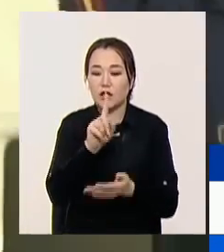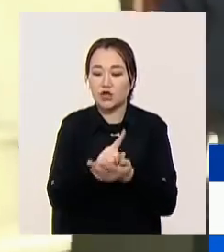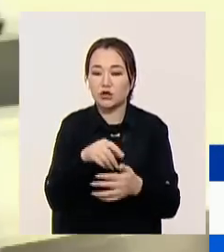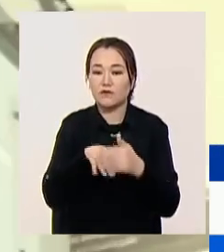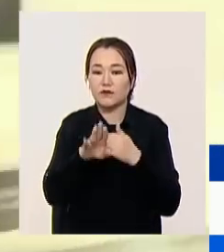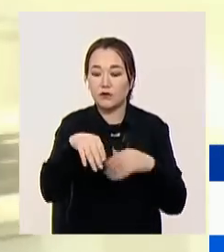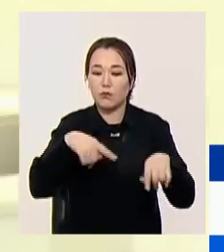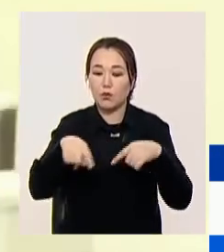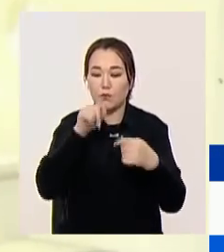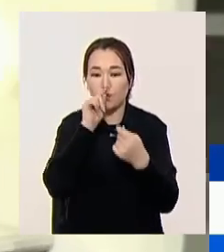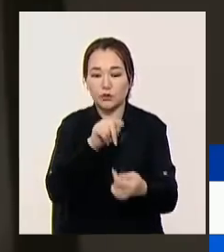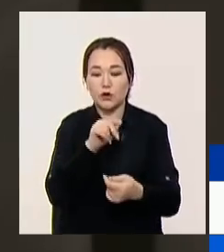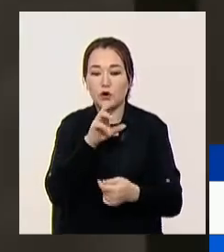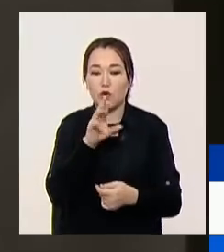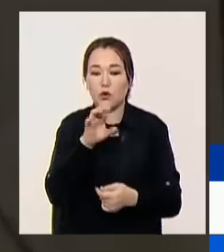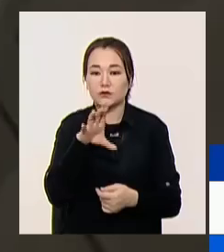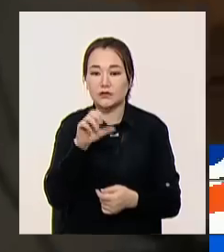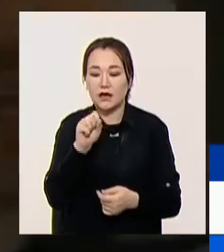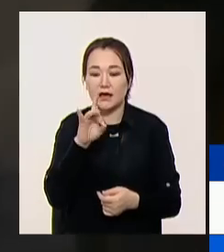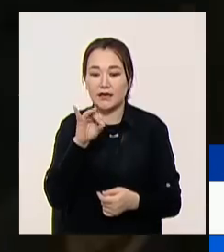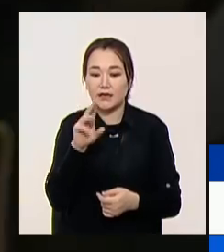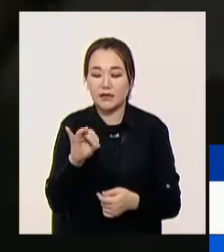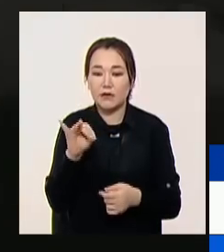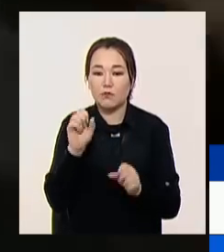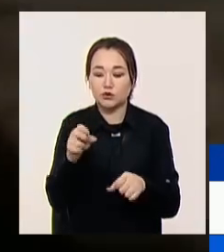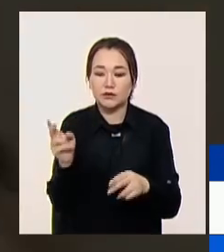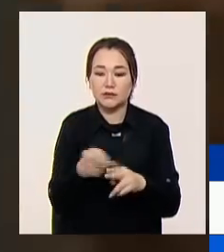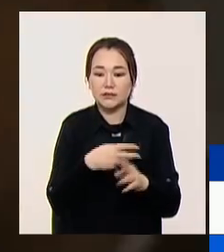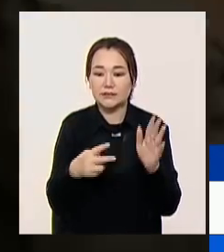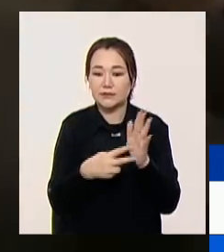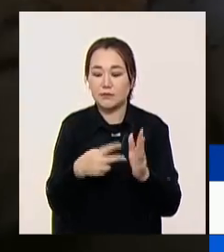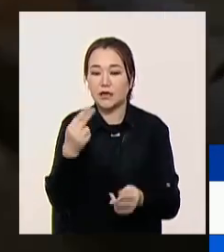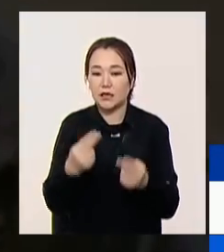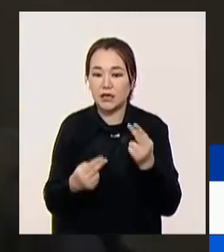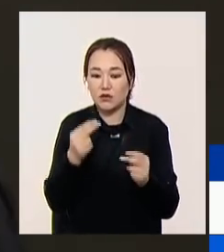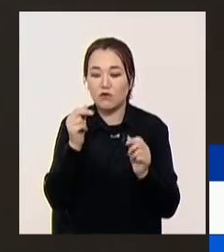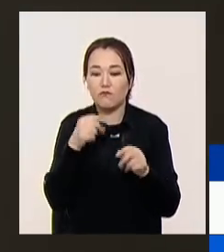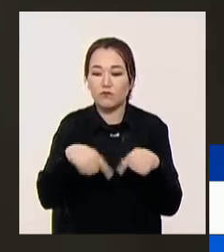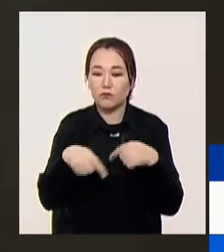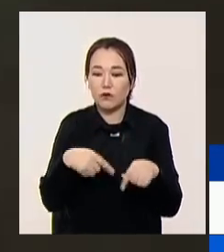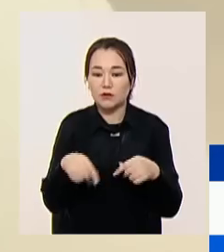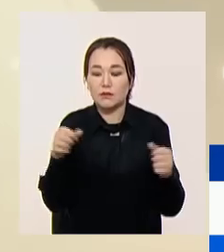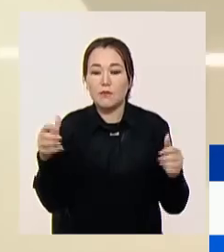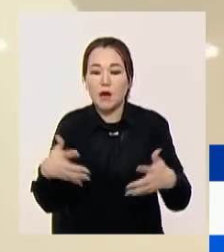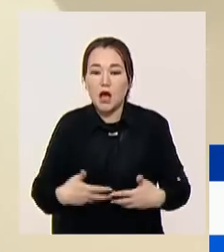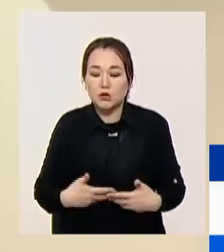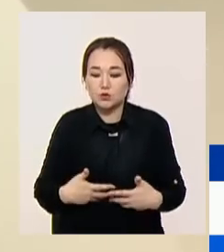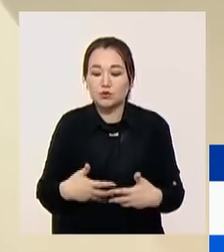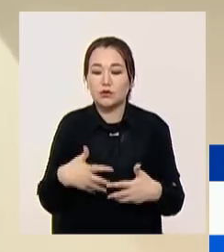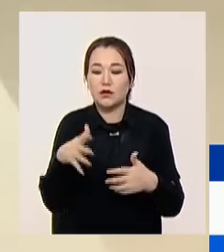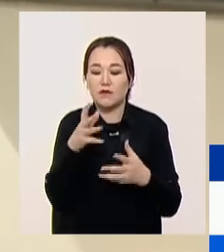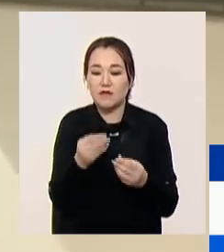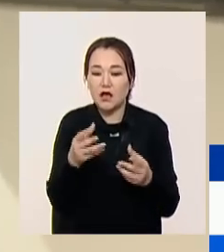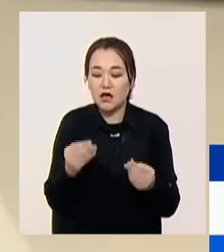выйти на поле против Коста-Рики, может лишиться сразу 7 игроков. Футболисты простудились. Подвел